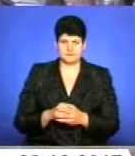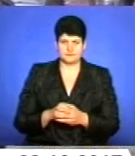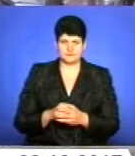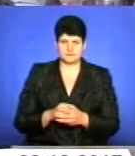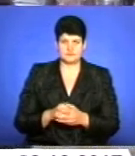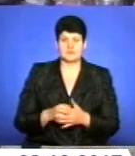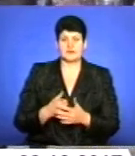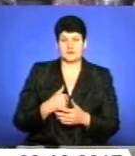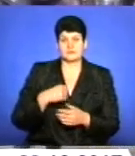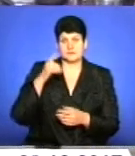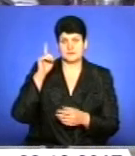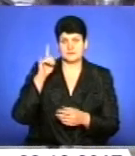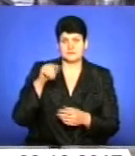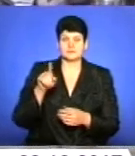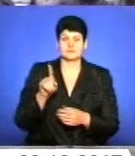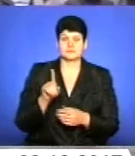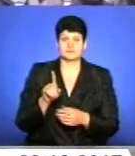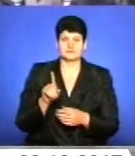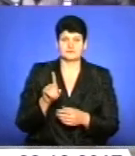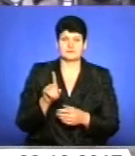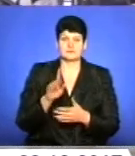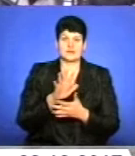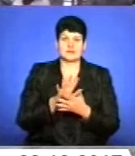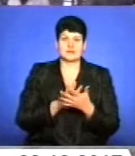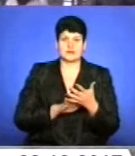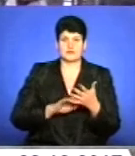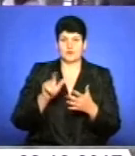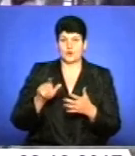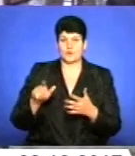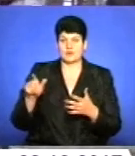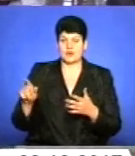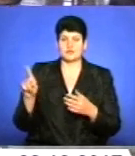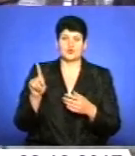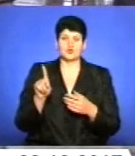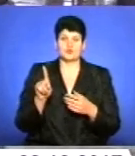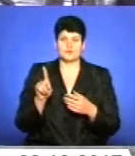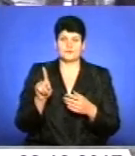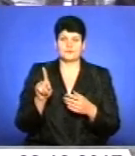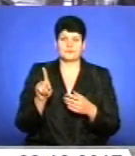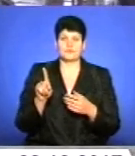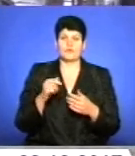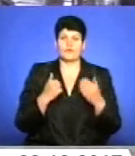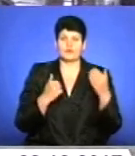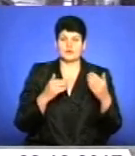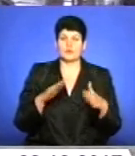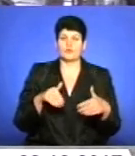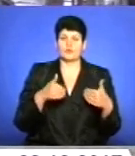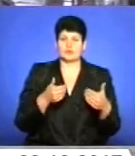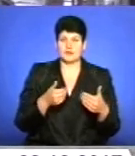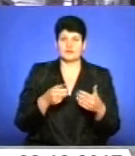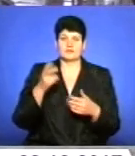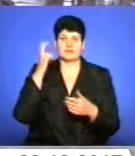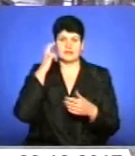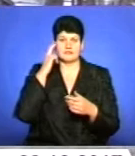Нам стало відомо із заяви громадян про те, що вони подали до